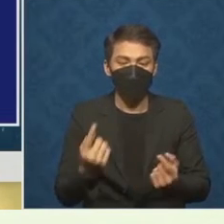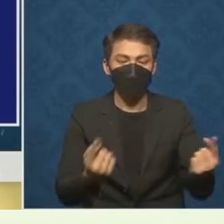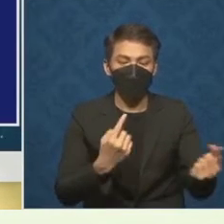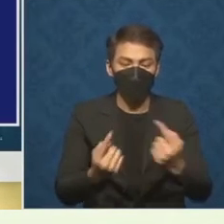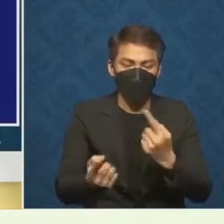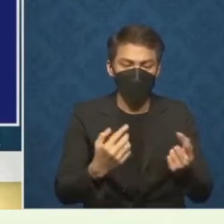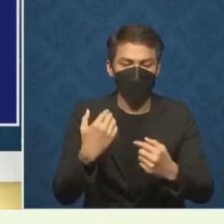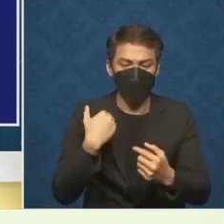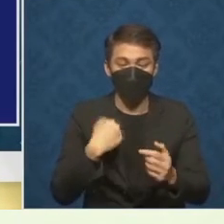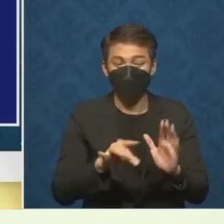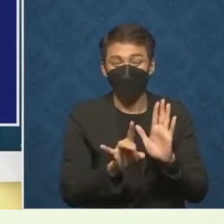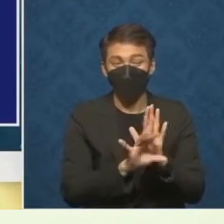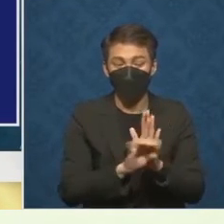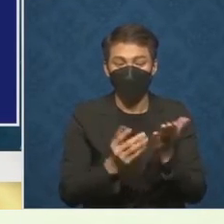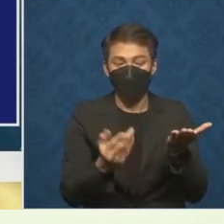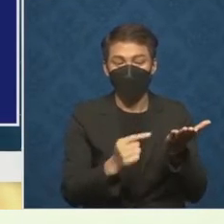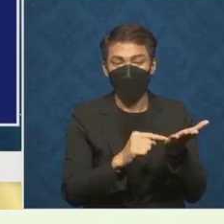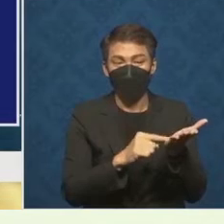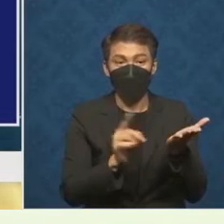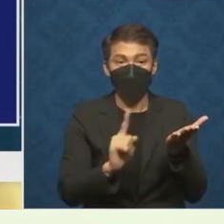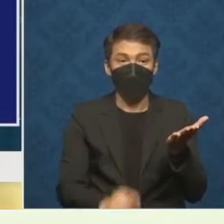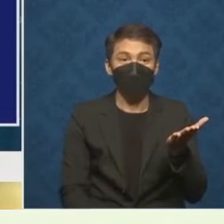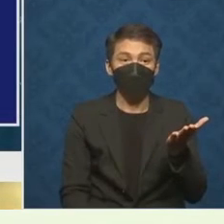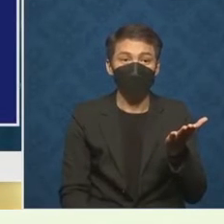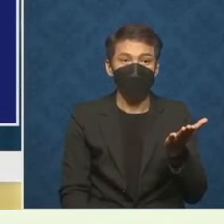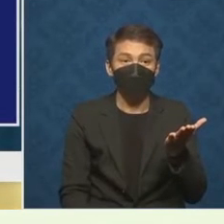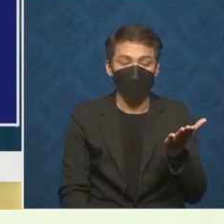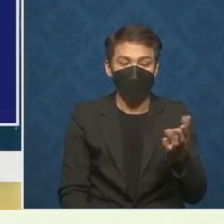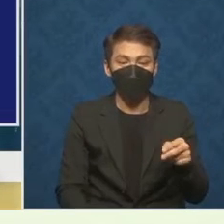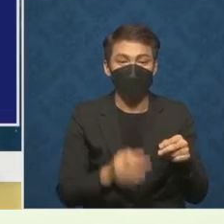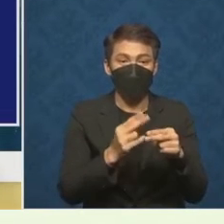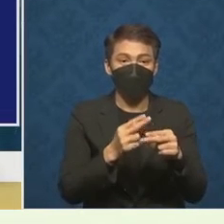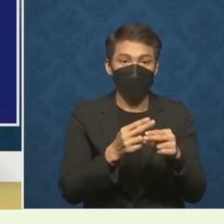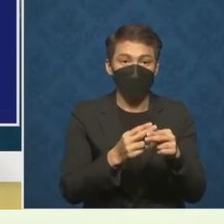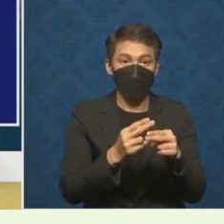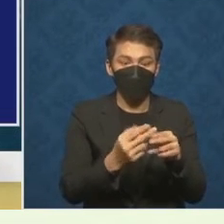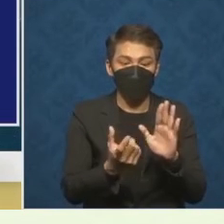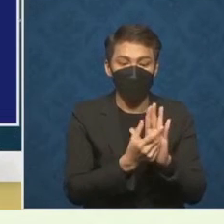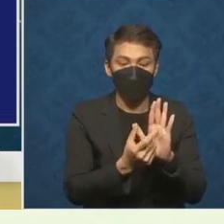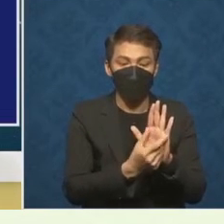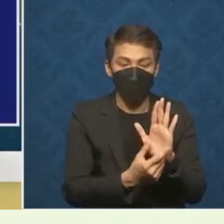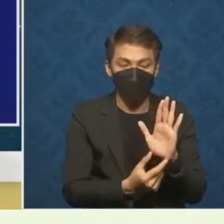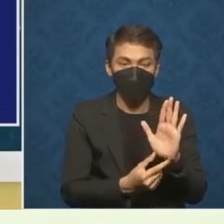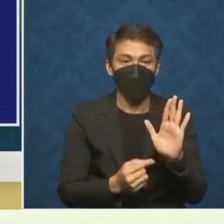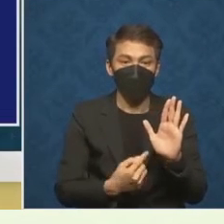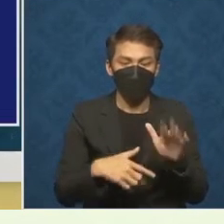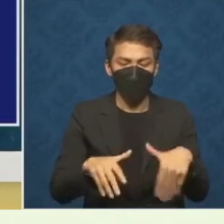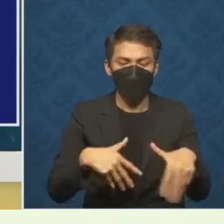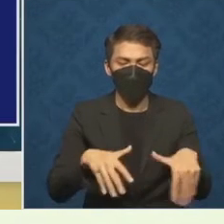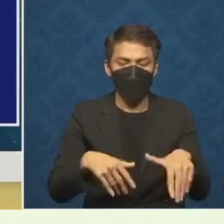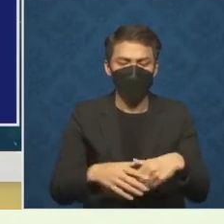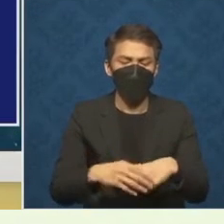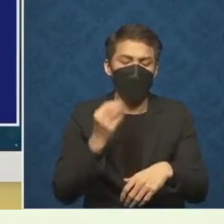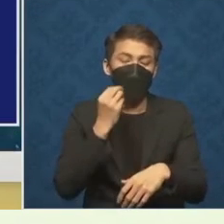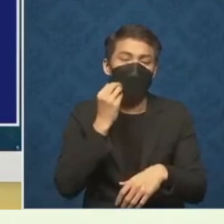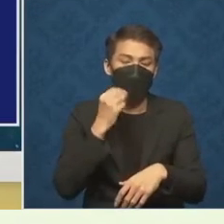านเห็นไหมในแผ่นสุดท้ายจะเป็นการจดรายชื่อนะพี่น้องประชาชนในหมู่บ้านนั้น